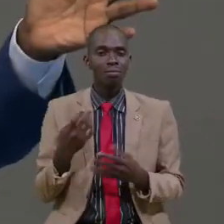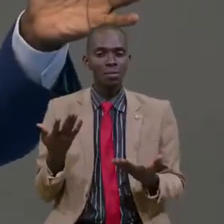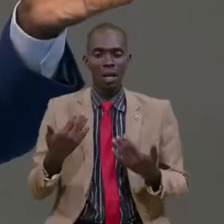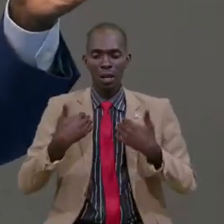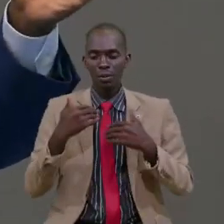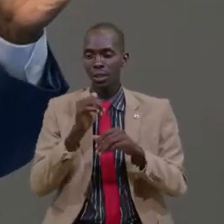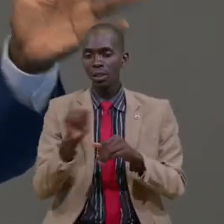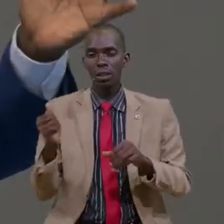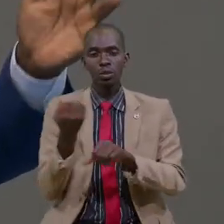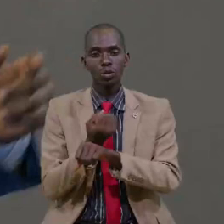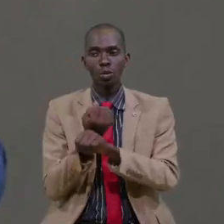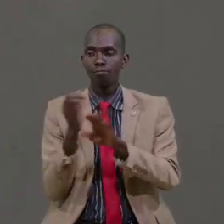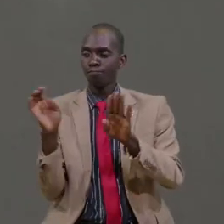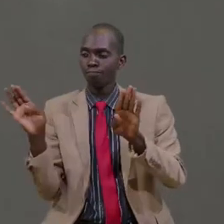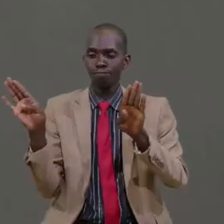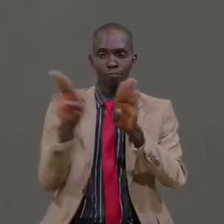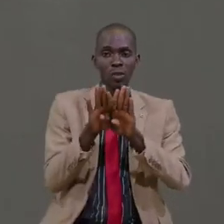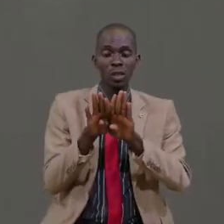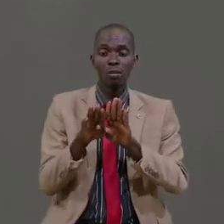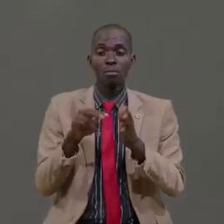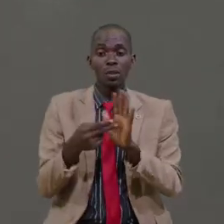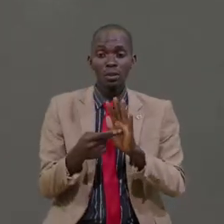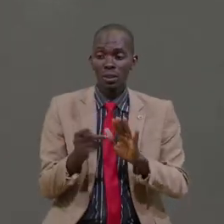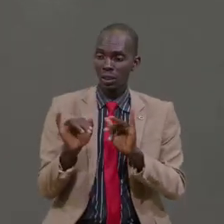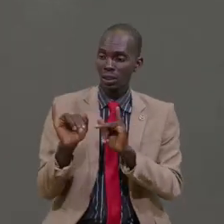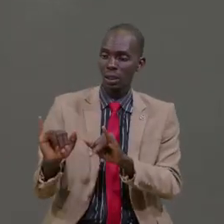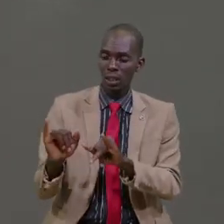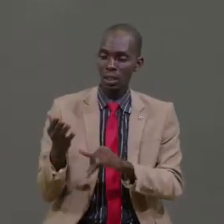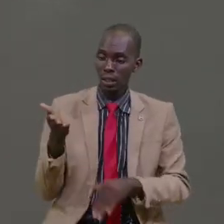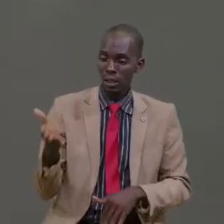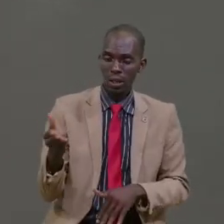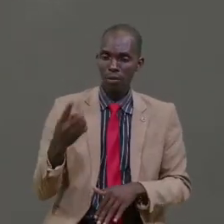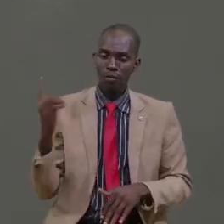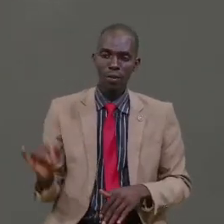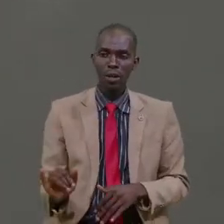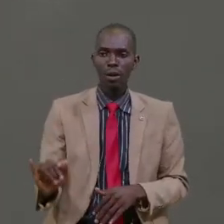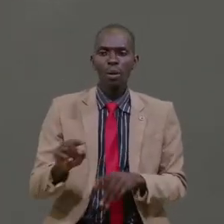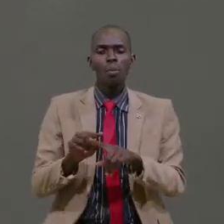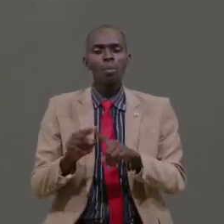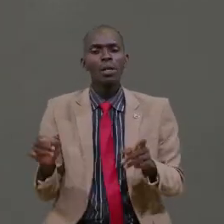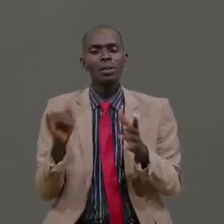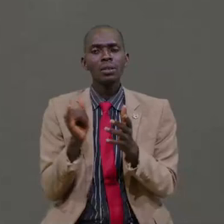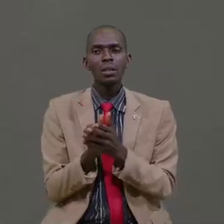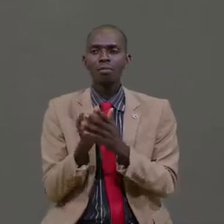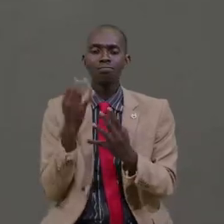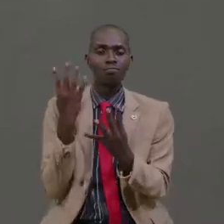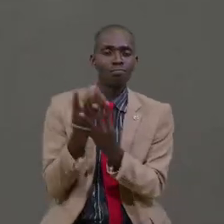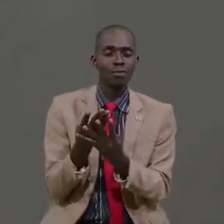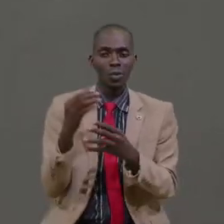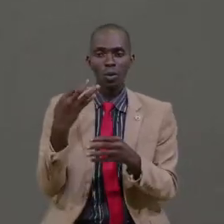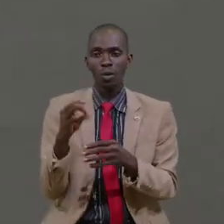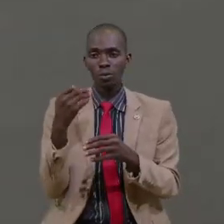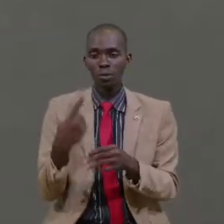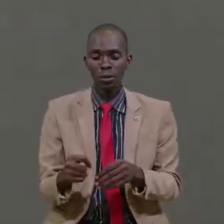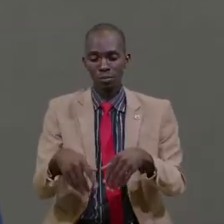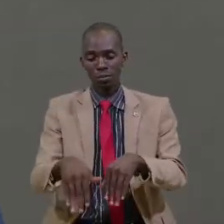Et c'est comme tu es là et tu es là pour toujours. Mais cette captivité de la